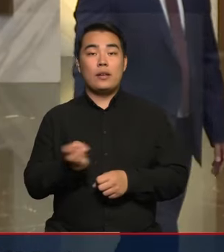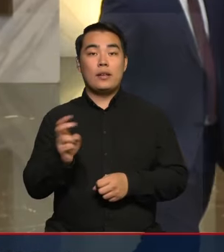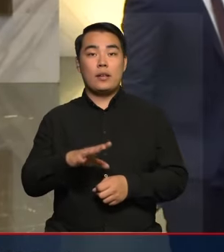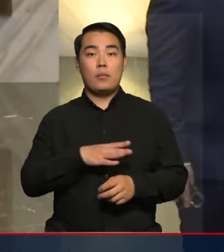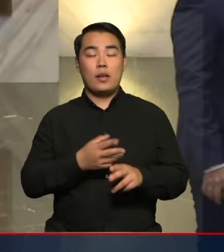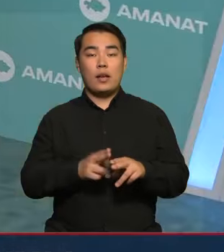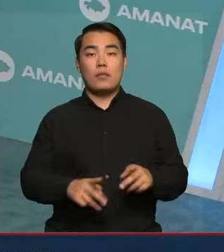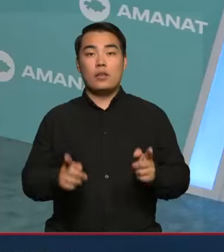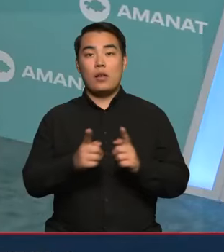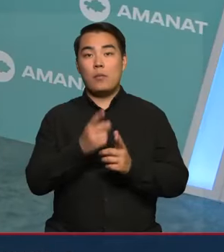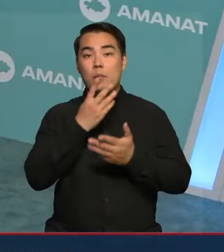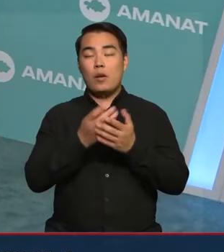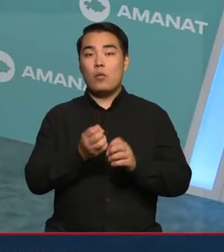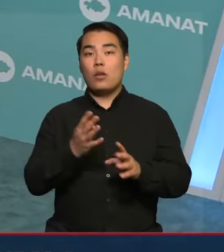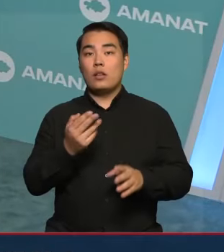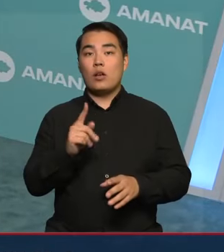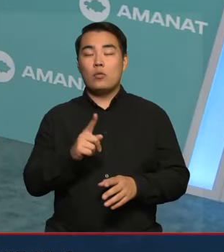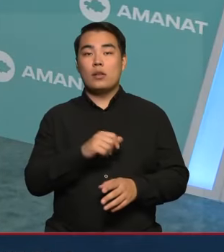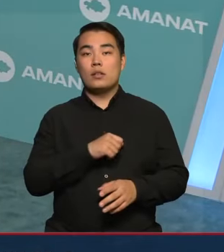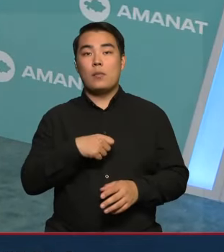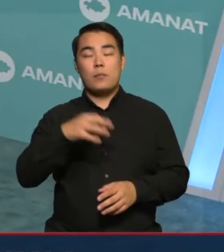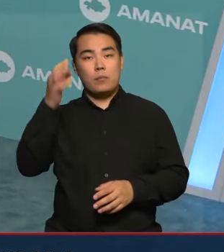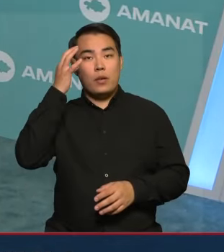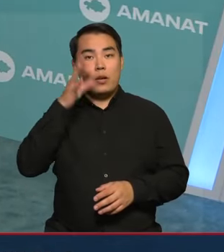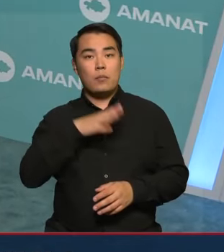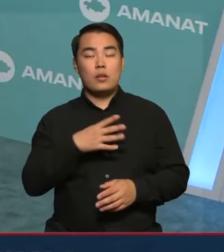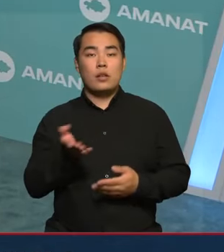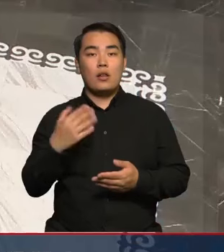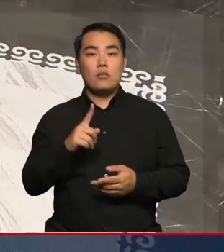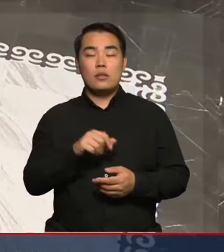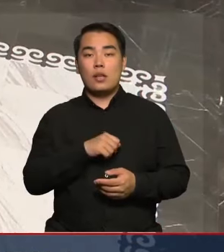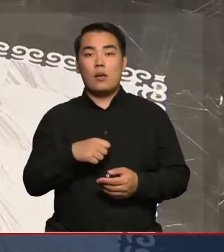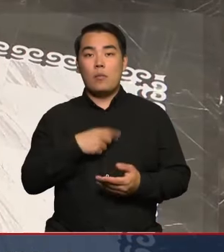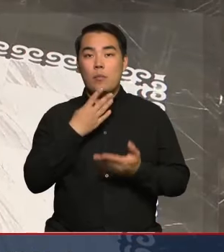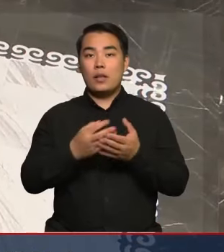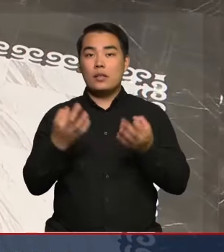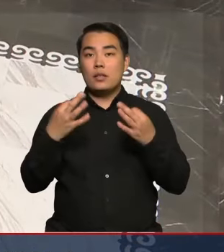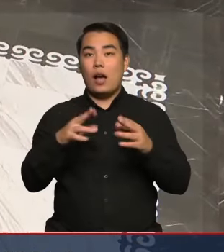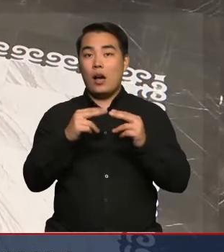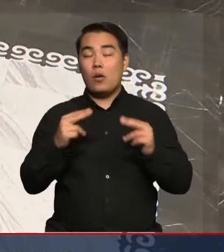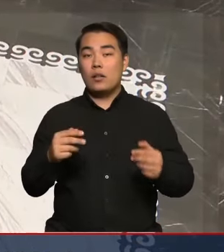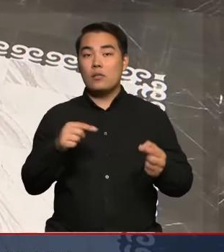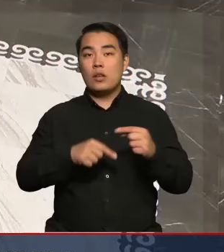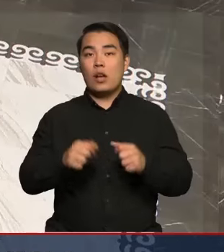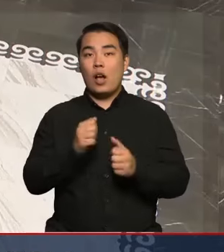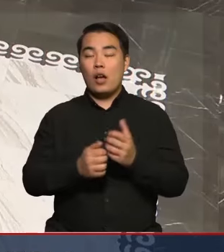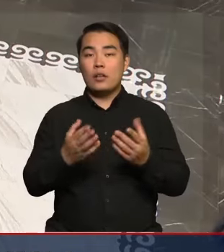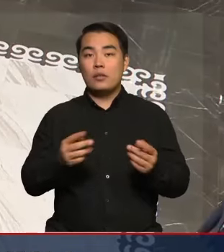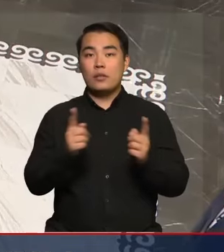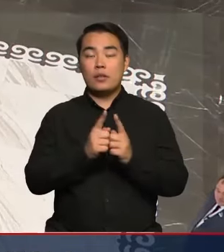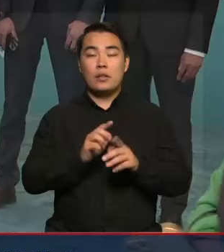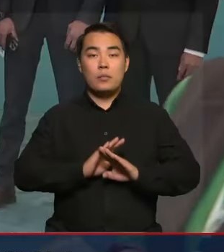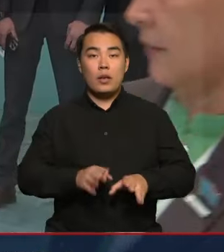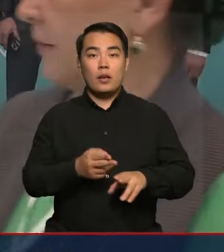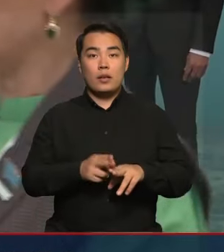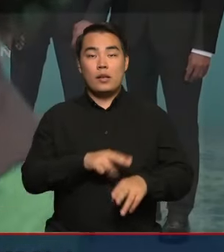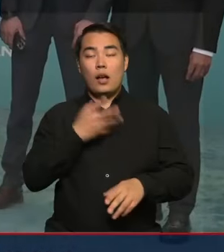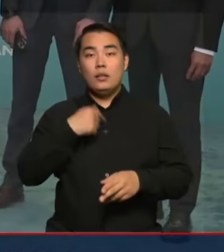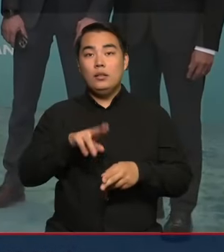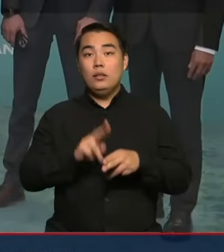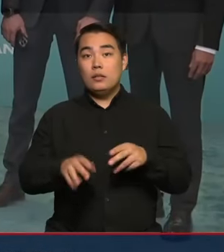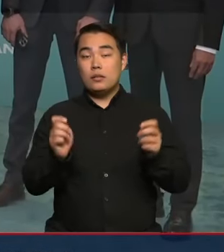бетте кезек күтсе де естелік суретке түсуге тырысты. Өйткені тәуелсіздік сарайына күнде келіп, бірін-бірі күнде көрмейді. Емен жарқын рәсімнен кейін